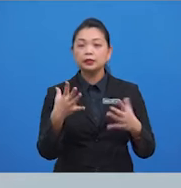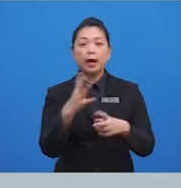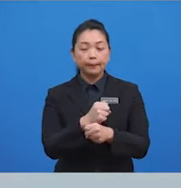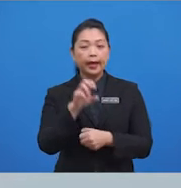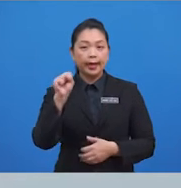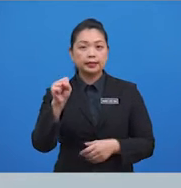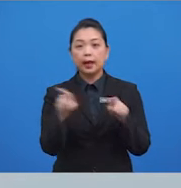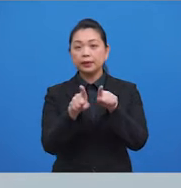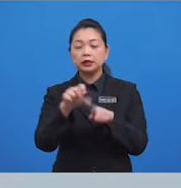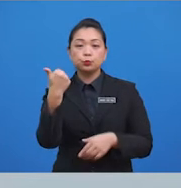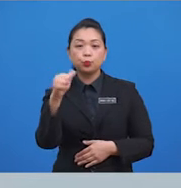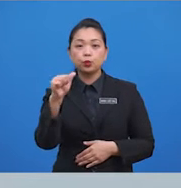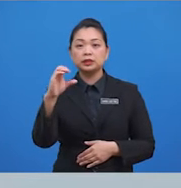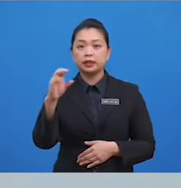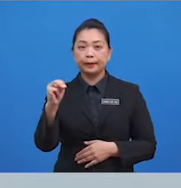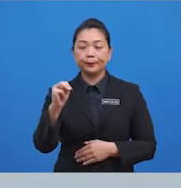10 cm.